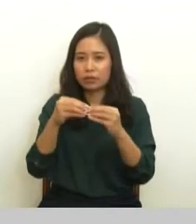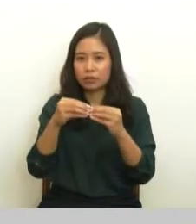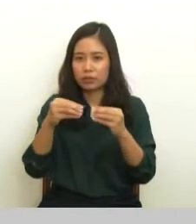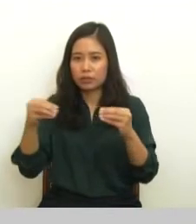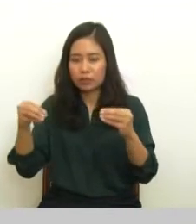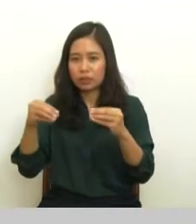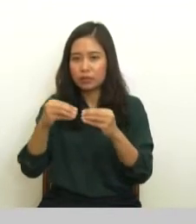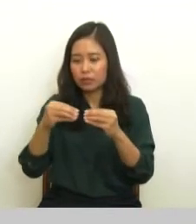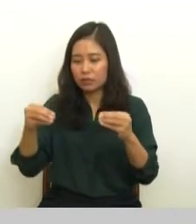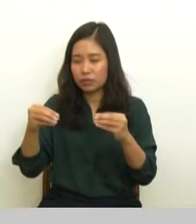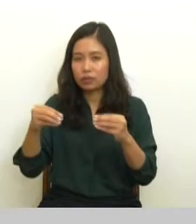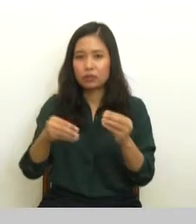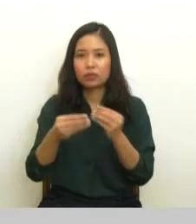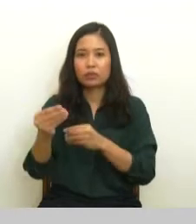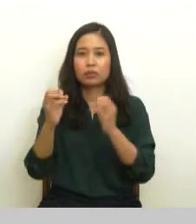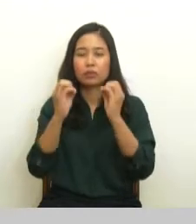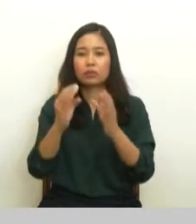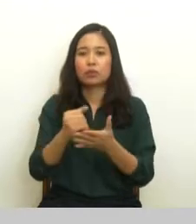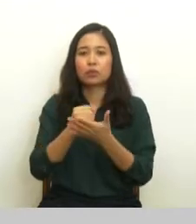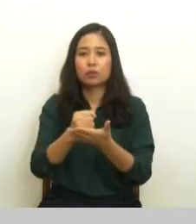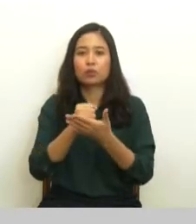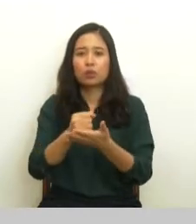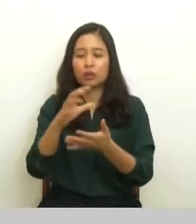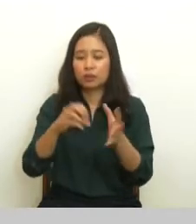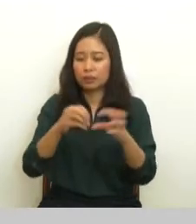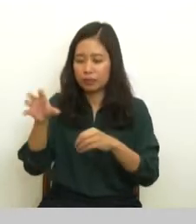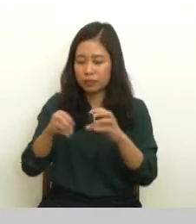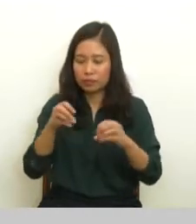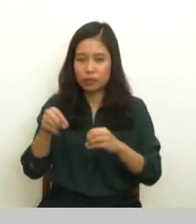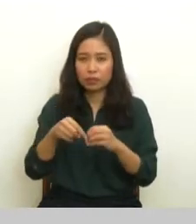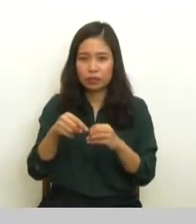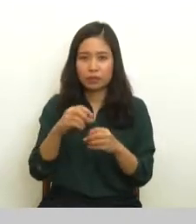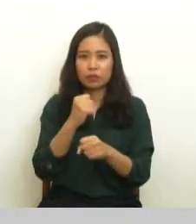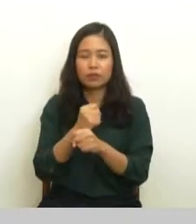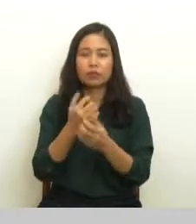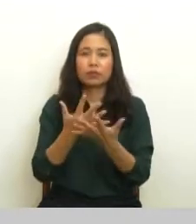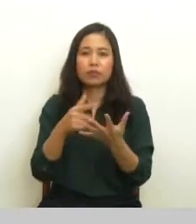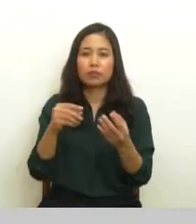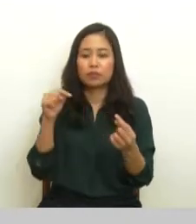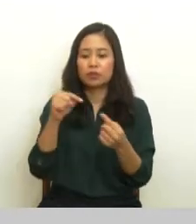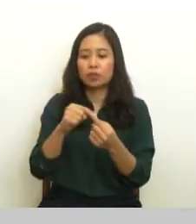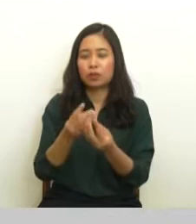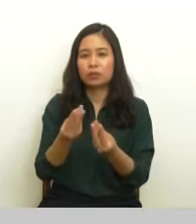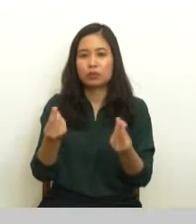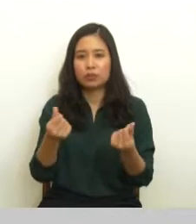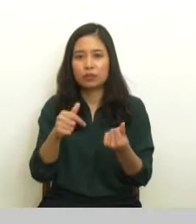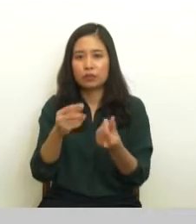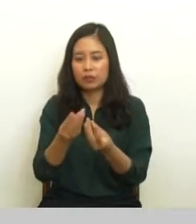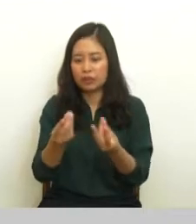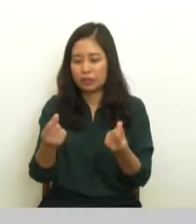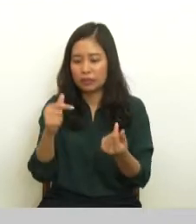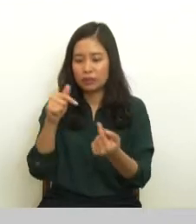มกันว่า เด็ๆจะช่วยกนหาวัสดุธรรมชาติเช่น กลานใบของพืช เพื่อมาใช้แทงหอดพัสติก